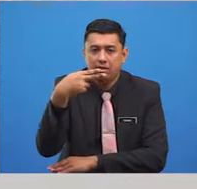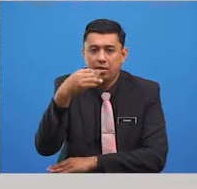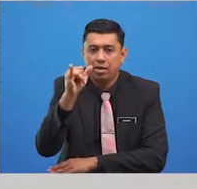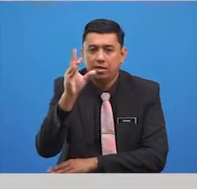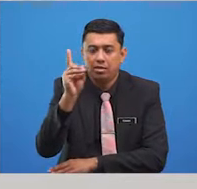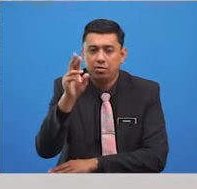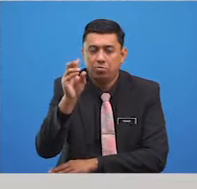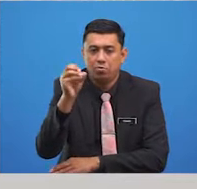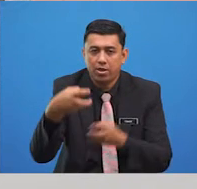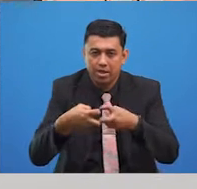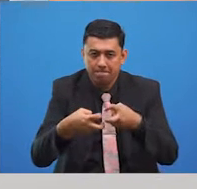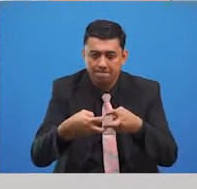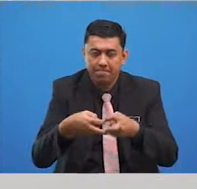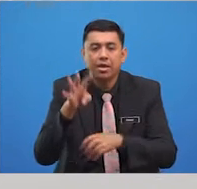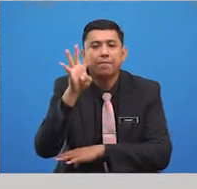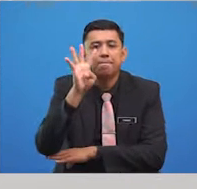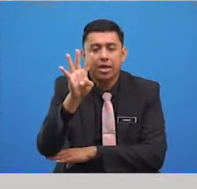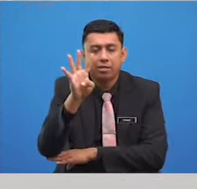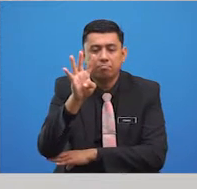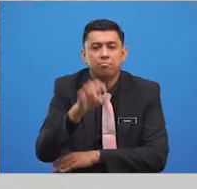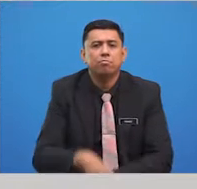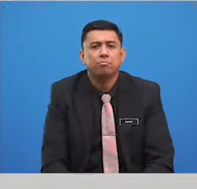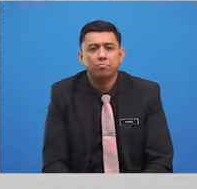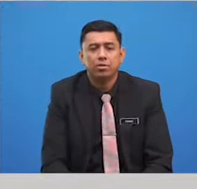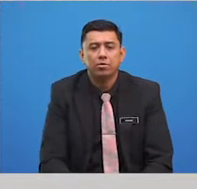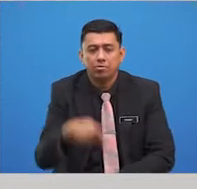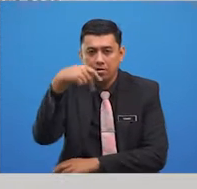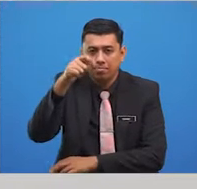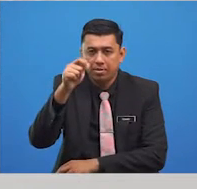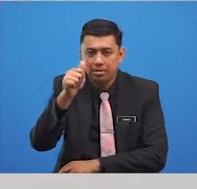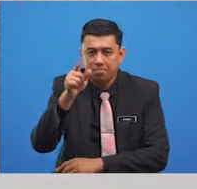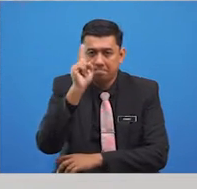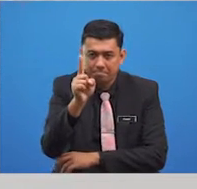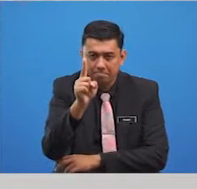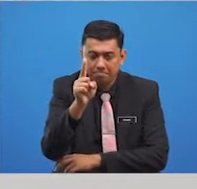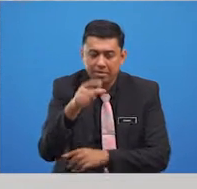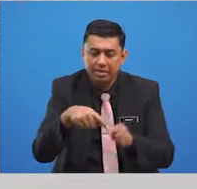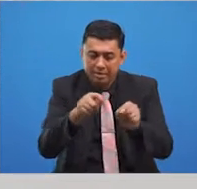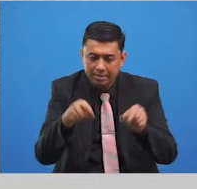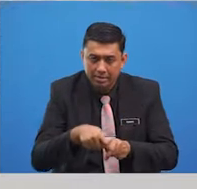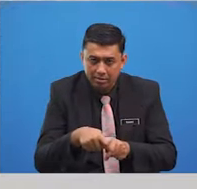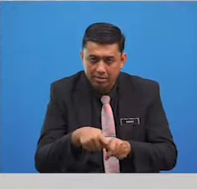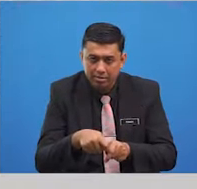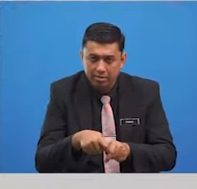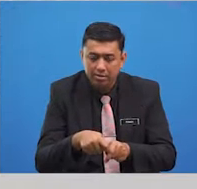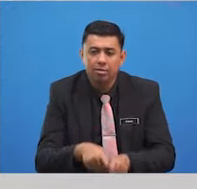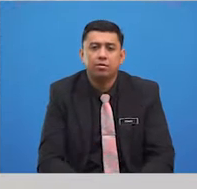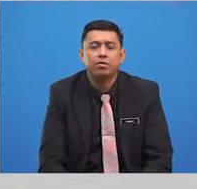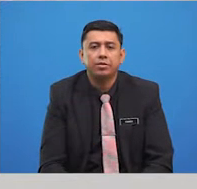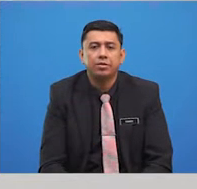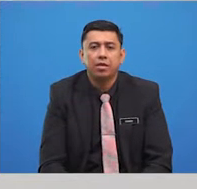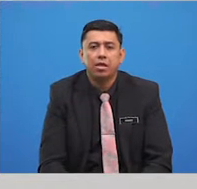hidroelektrik. Soalan keempat, peta satu menunjukkan lokasi stesen jana